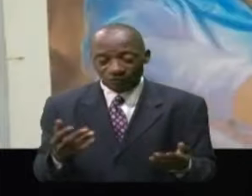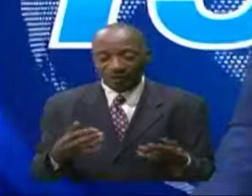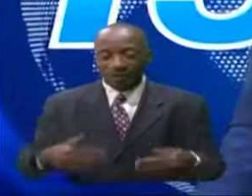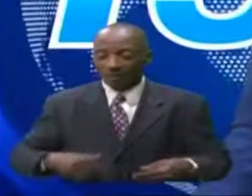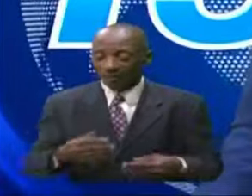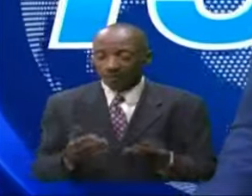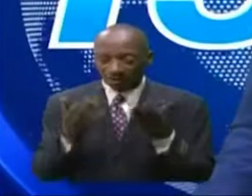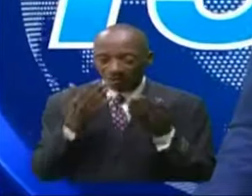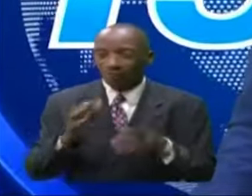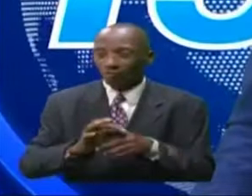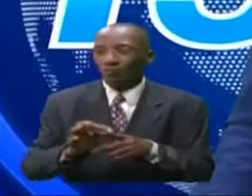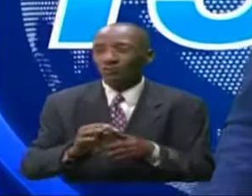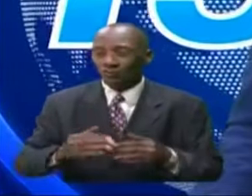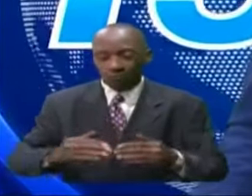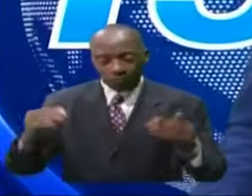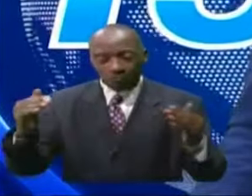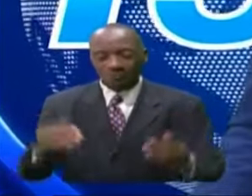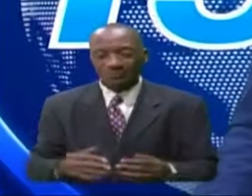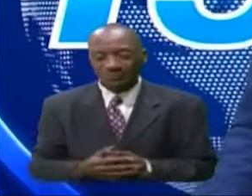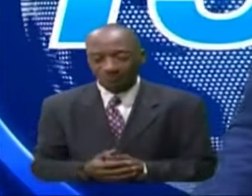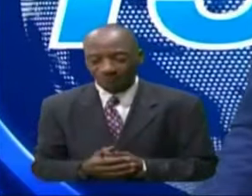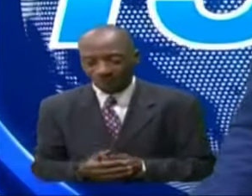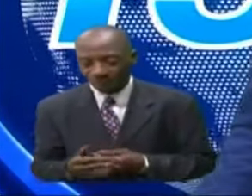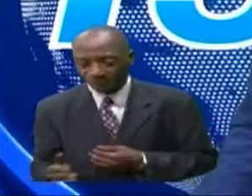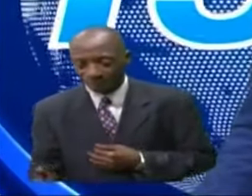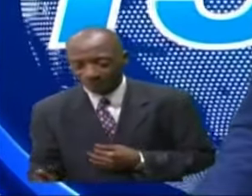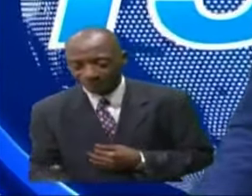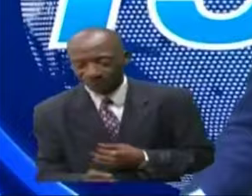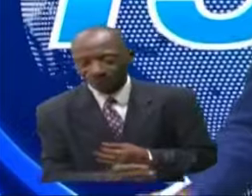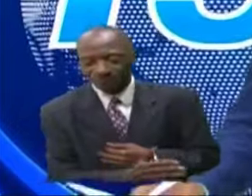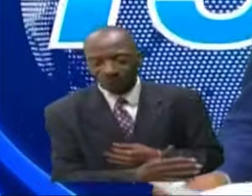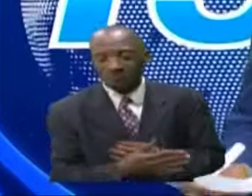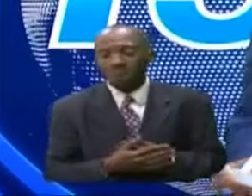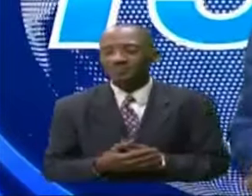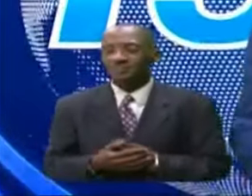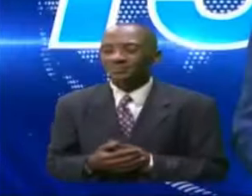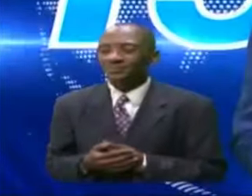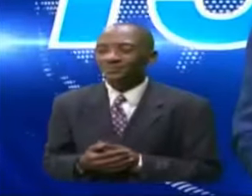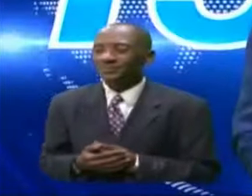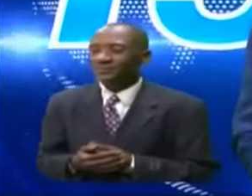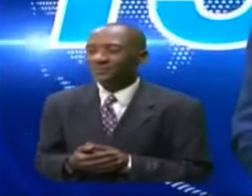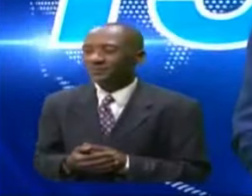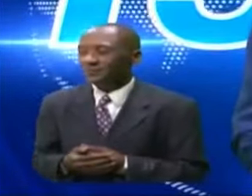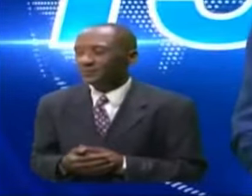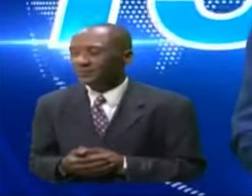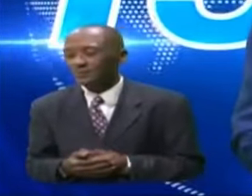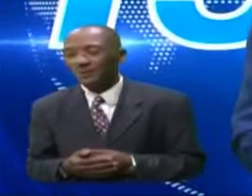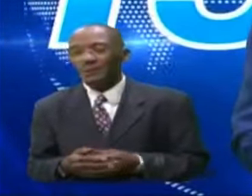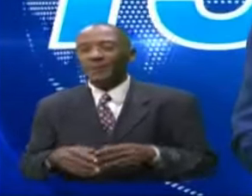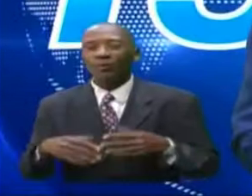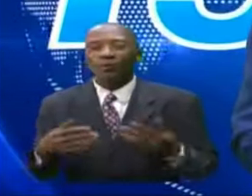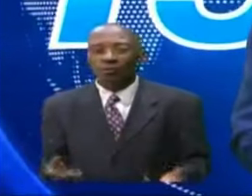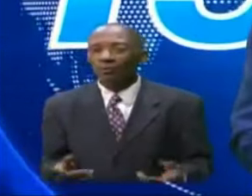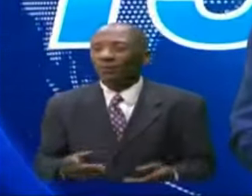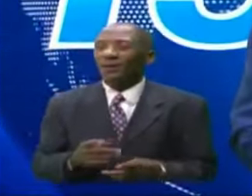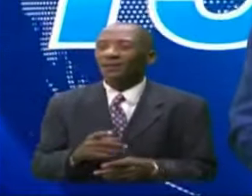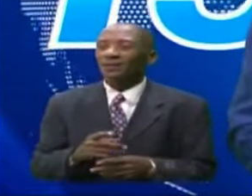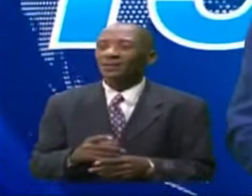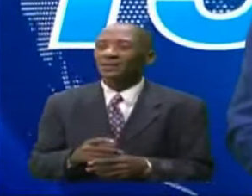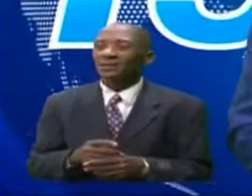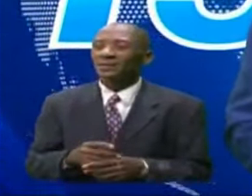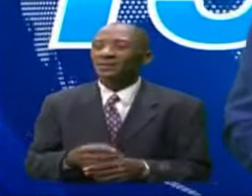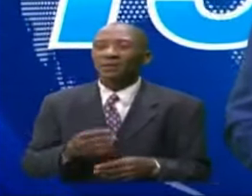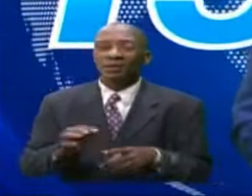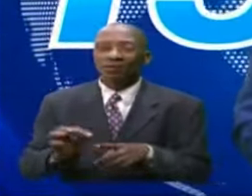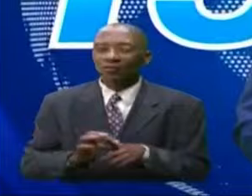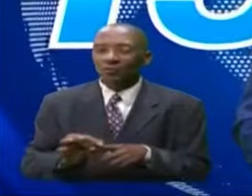judicieux. Comment défendre le droit de femmes et de personnes vulnérables? C'est le thème débattu au cours d'une rencontre de